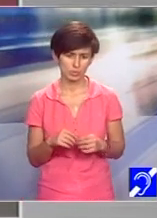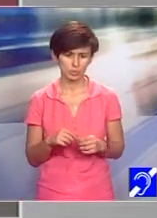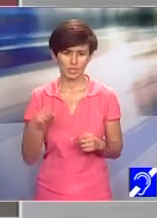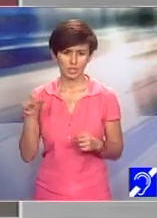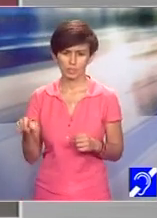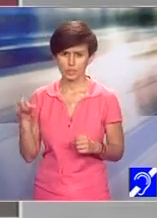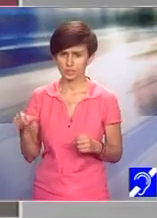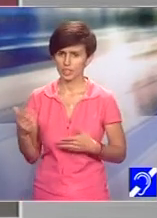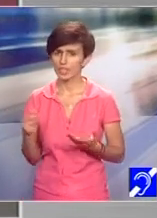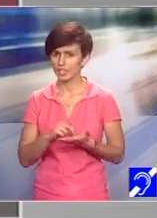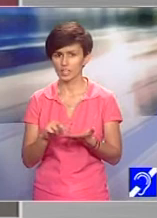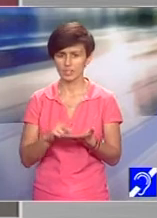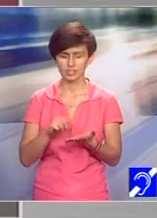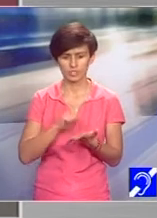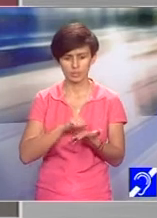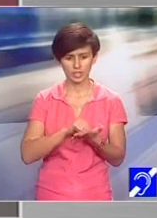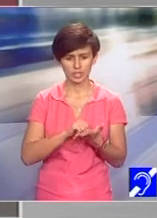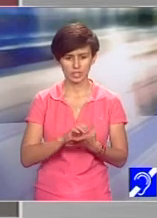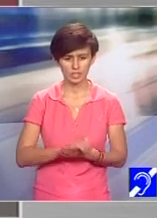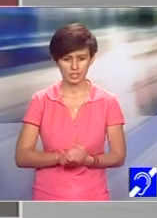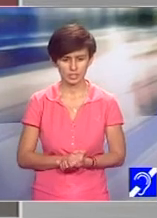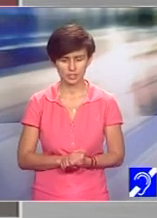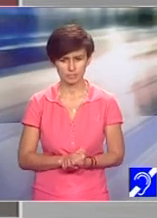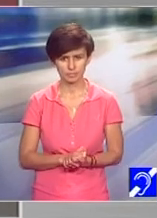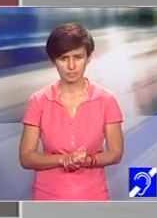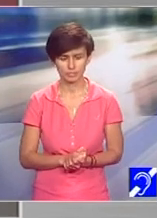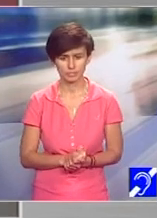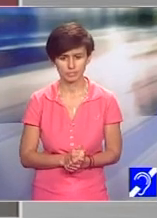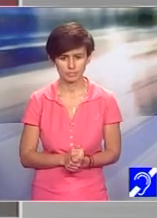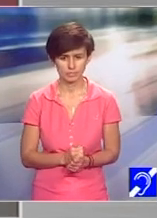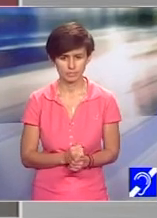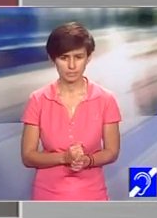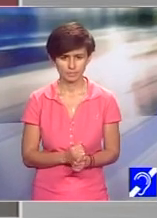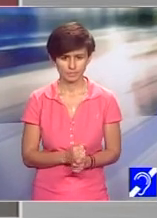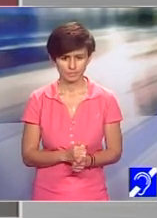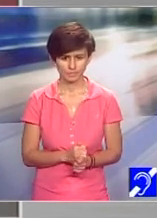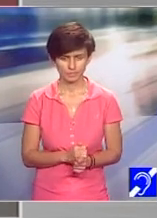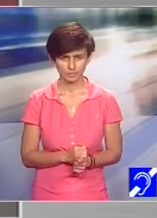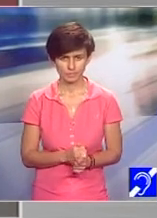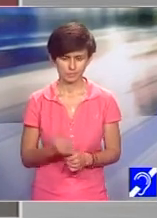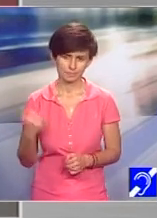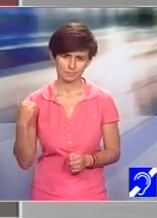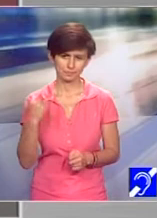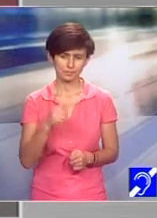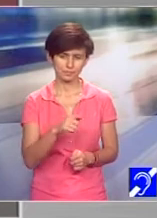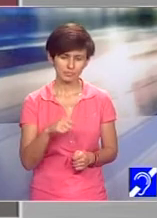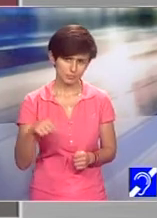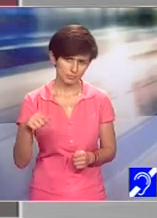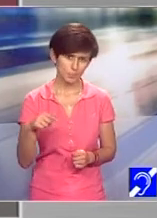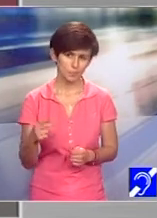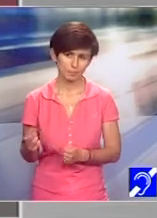cei care scriu cărți, practic, cu scriitorii și autorii unor cărți. Și atunci, iată, venind la dumneavoastră, i-ați invitat